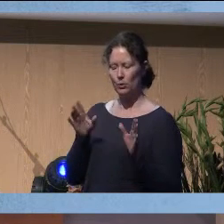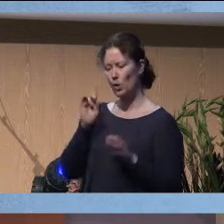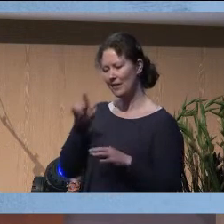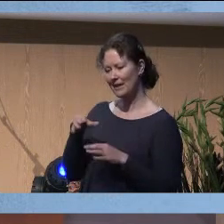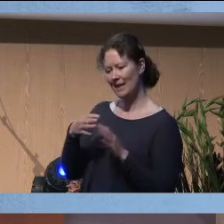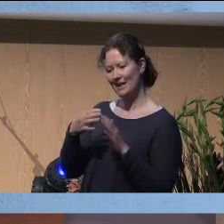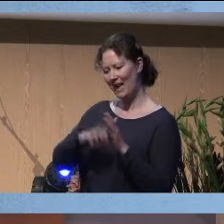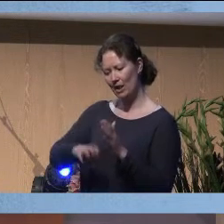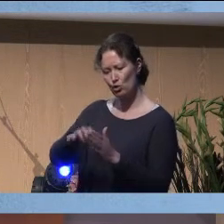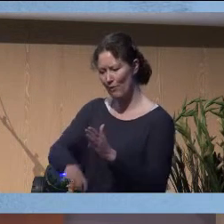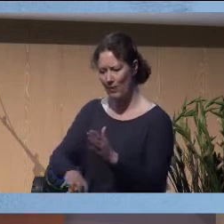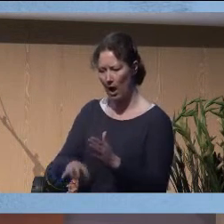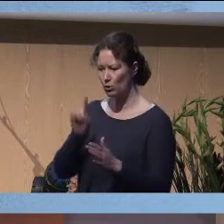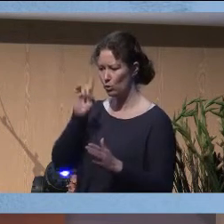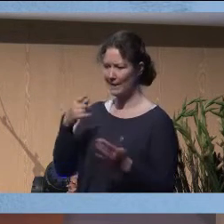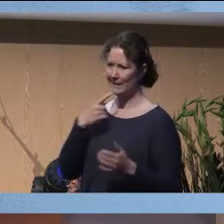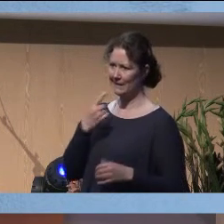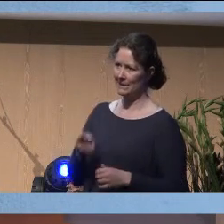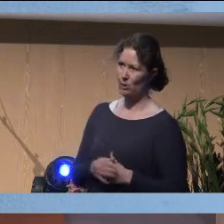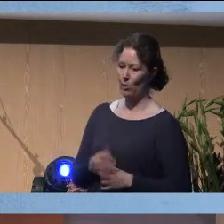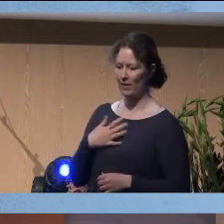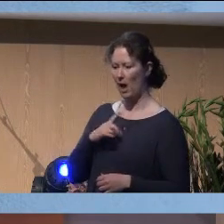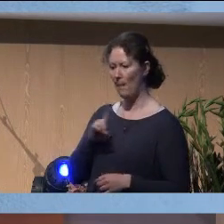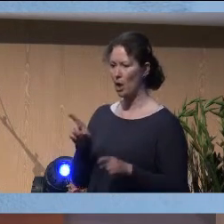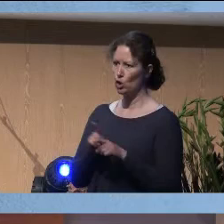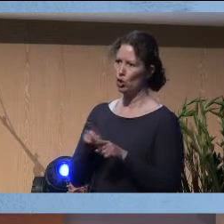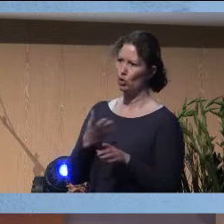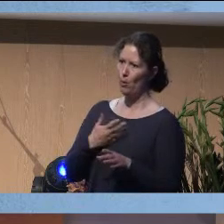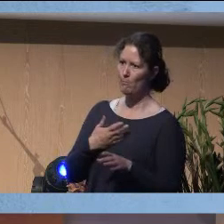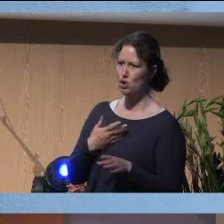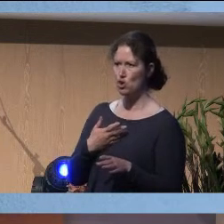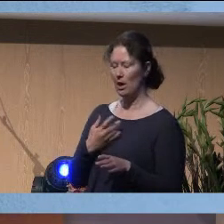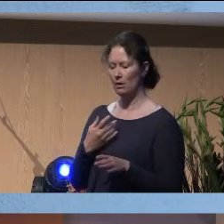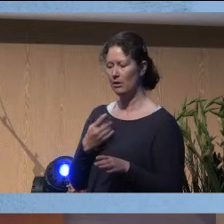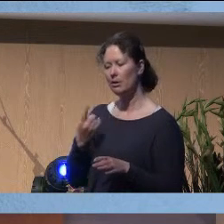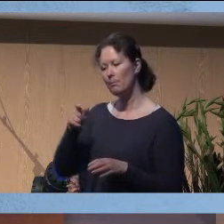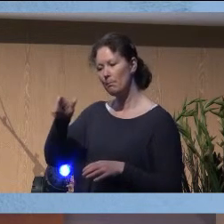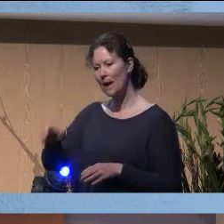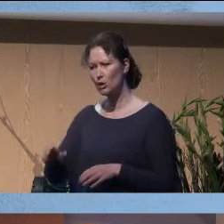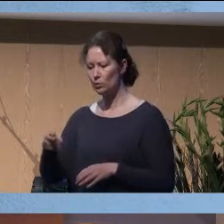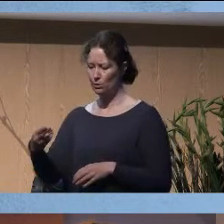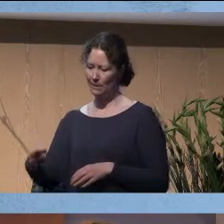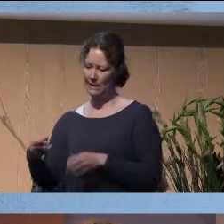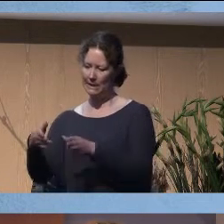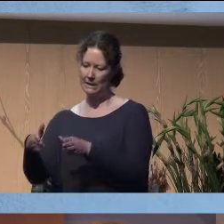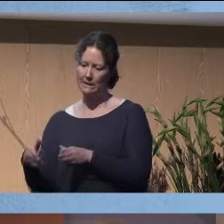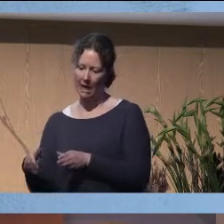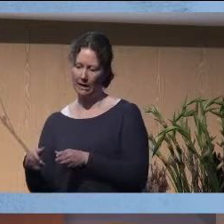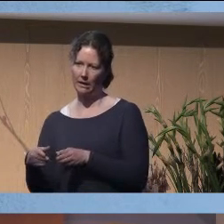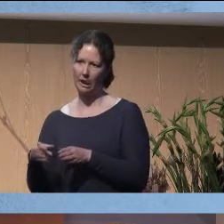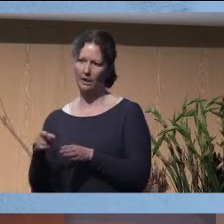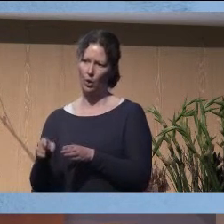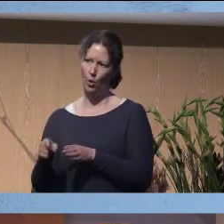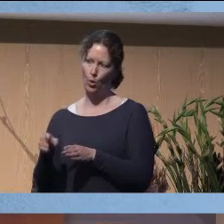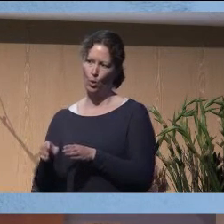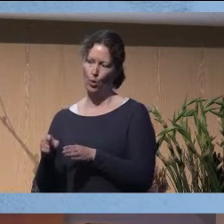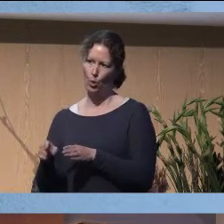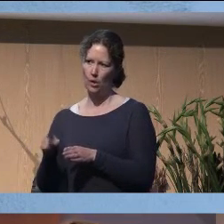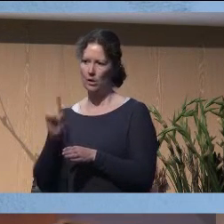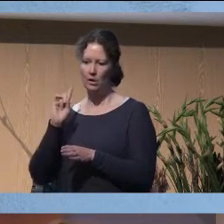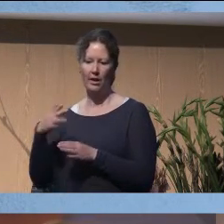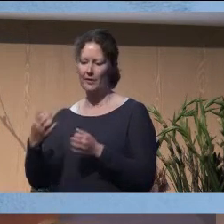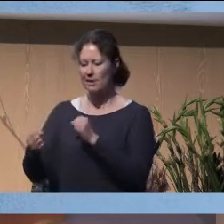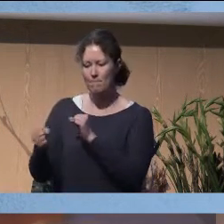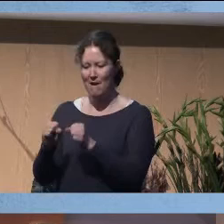noe ifra det. Du kan ikke si, vi har bare så mye. En person som ligger i sengen og er, ikke